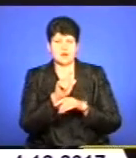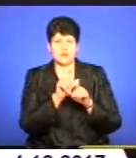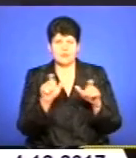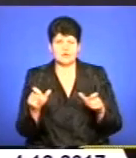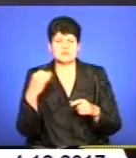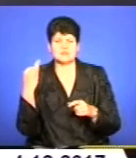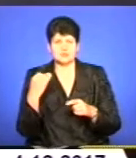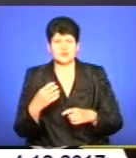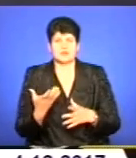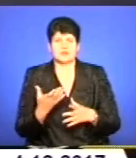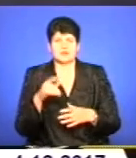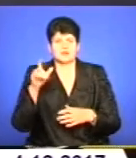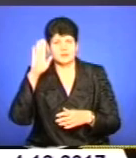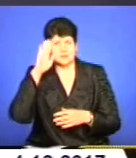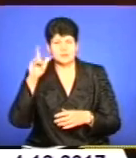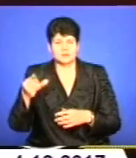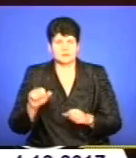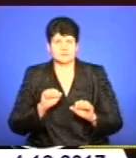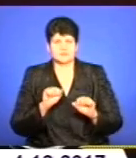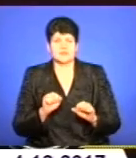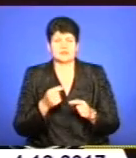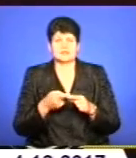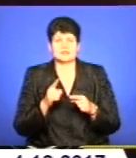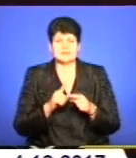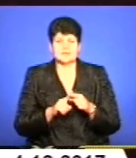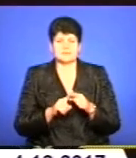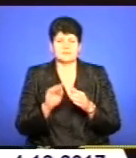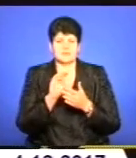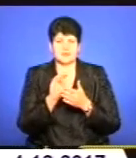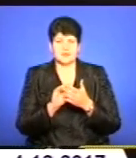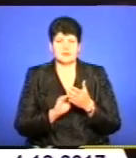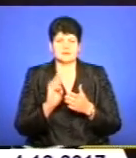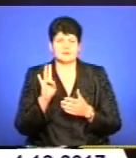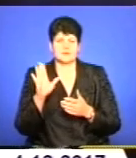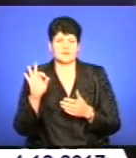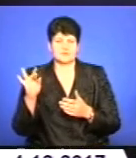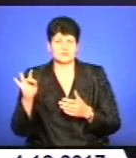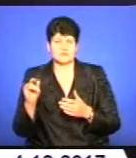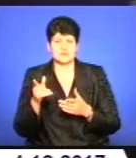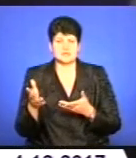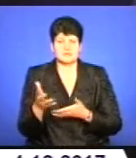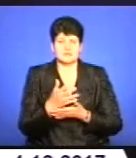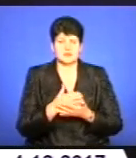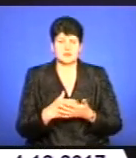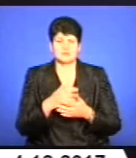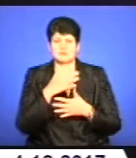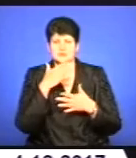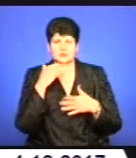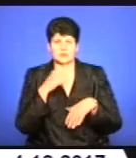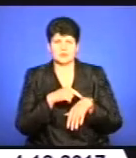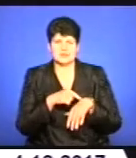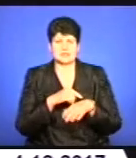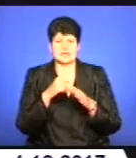безстрашних бійців. Режисер стрічки – Ахтем Сейтаблієв. Автор сценарію – Наталія Ворожбит. Вона зібрала сотні годин записів